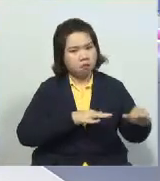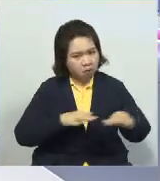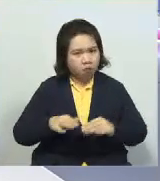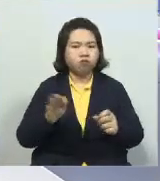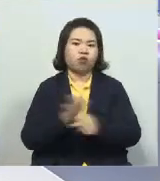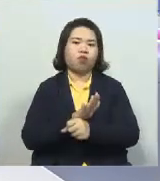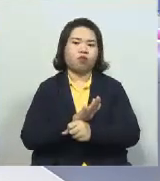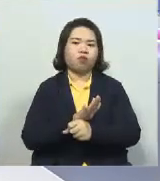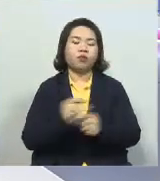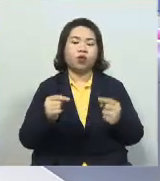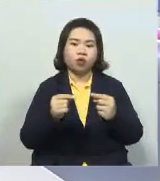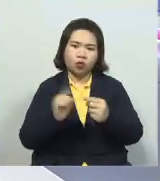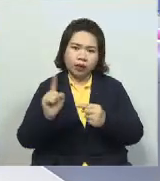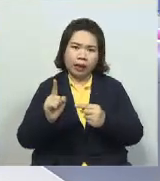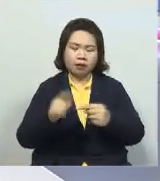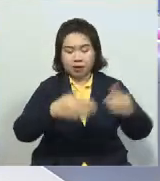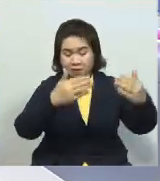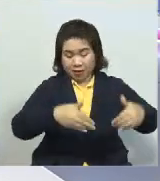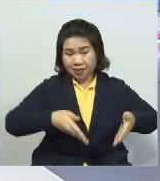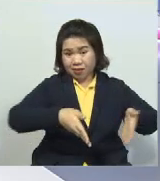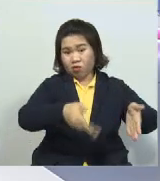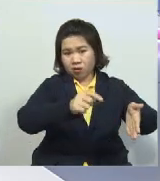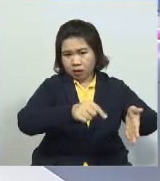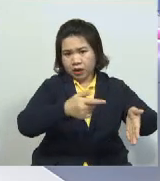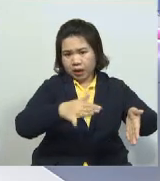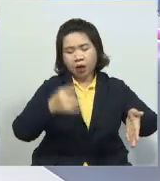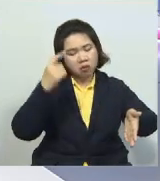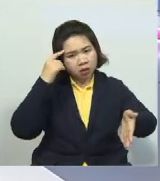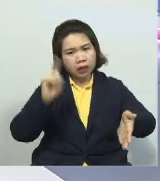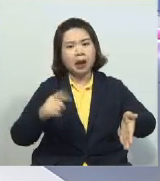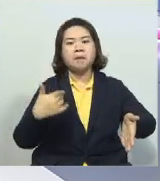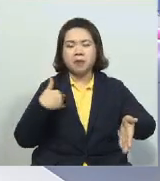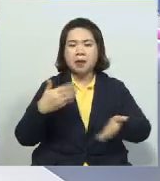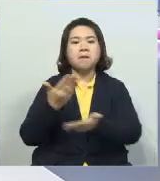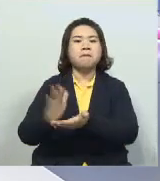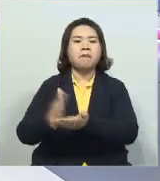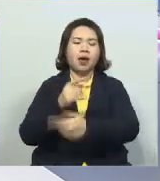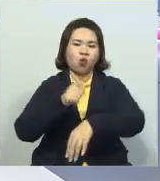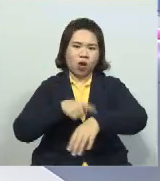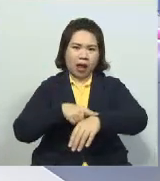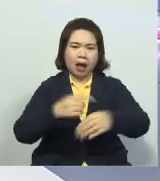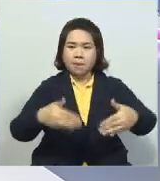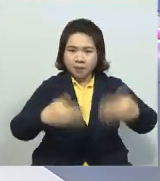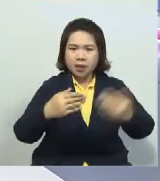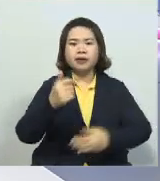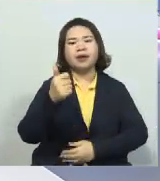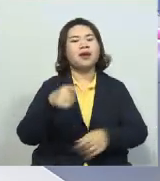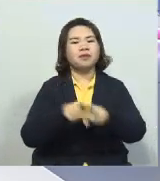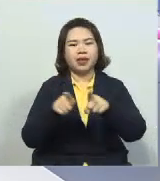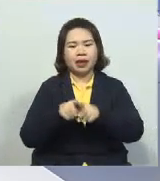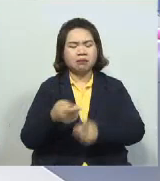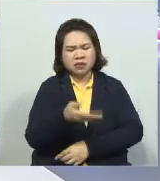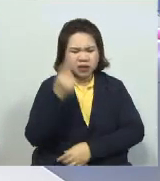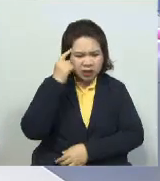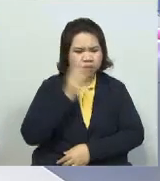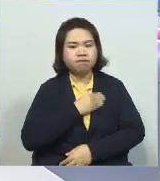มไว้เต็มที่แล้วไม่ว่าจะเป็นเรื่องของการปิดเส้นทางการจราจรแต่ว่าจะเห็นว่าจะมีการแบ่งช่วงเวลาในการเปิดการจราจรด้วยดังนั้นคุณผู้